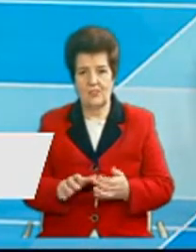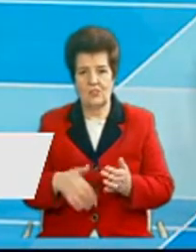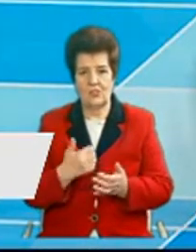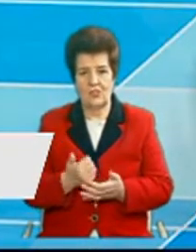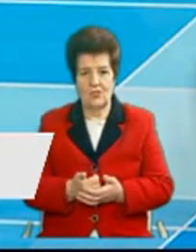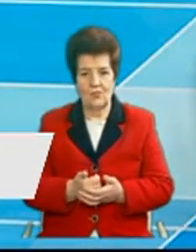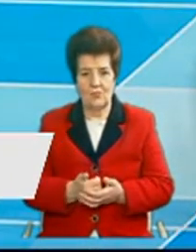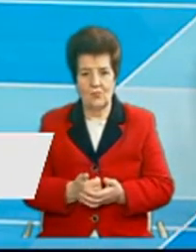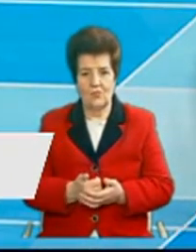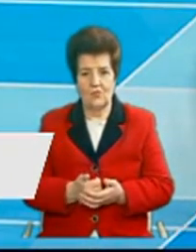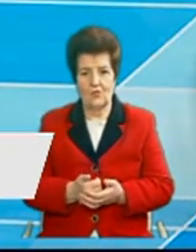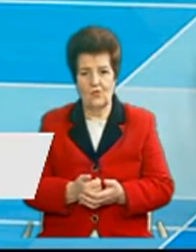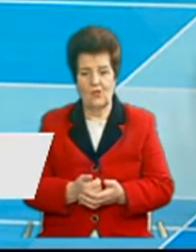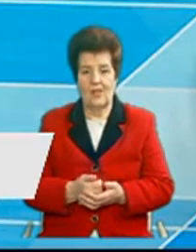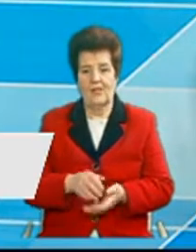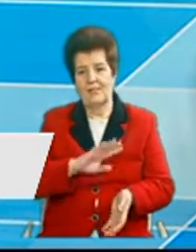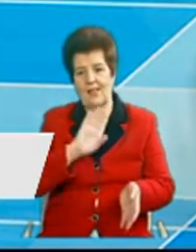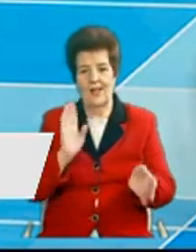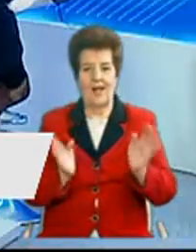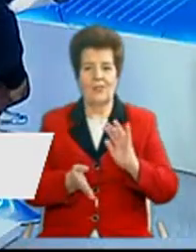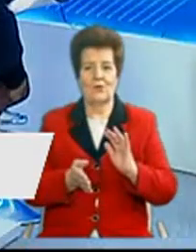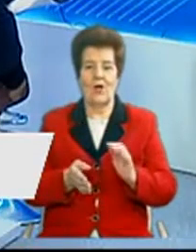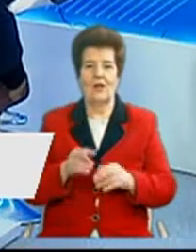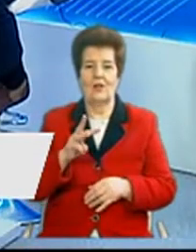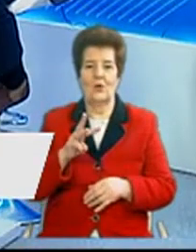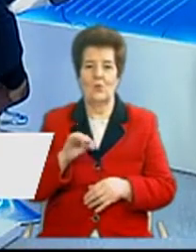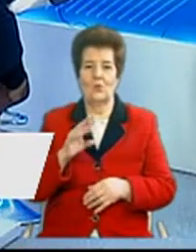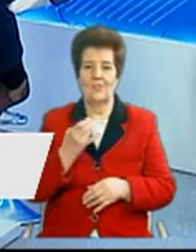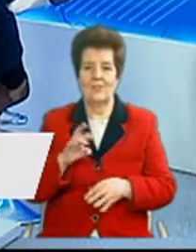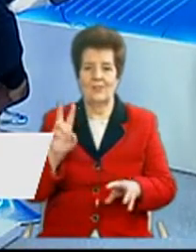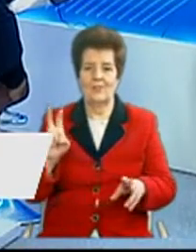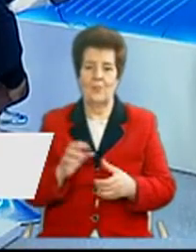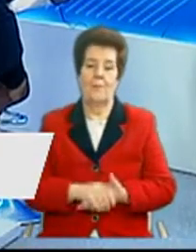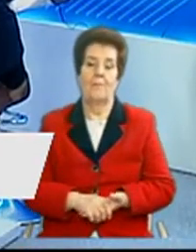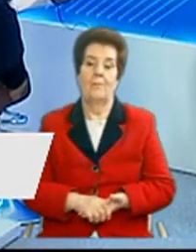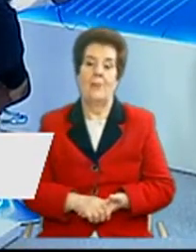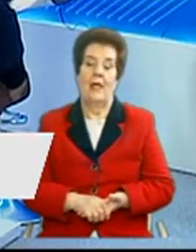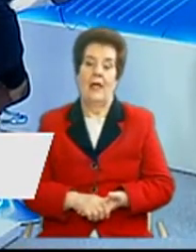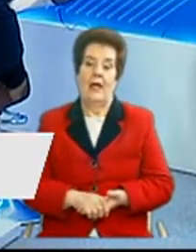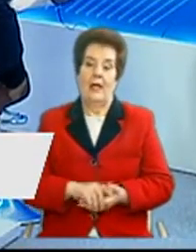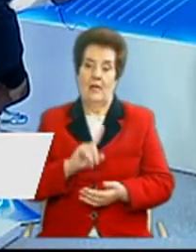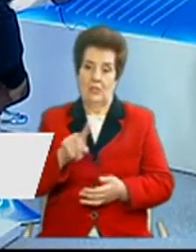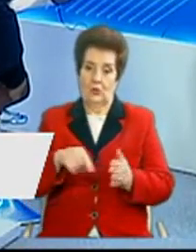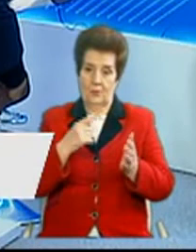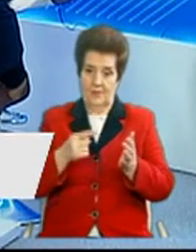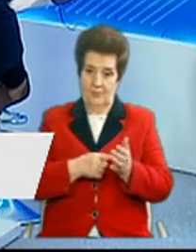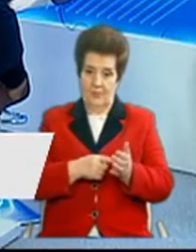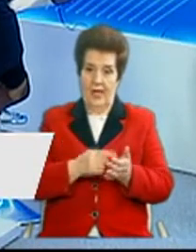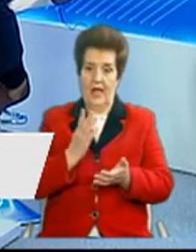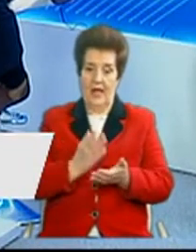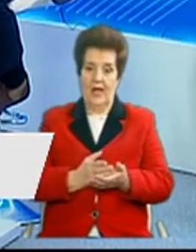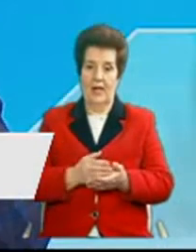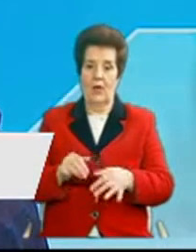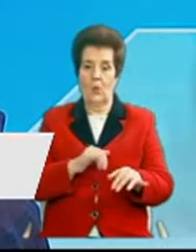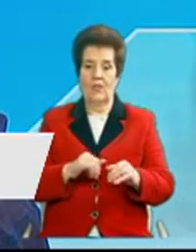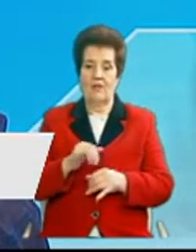cum spune aici, să răstoarne munții. Eu cred că subsemnatul întrebării are undeva